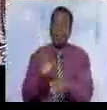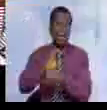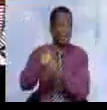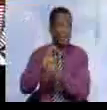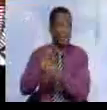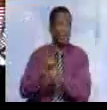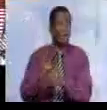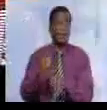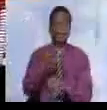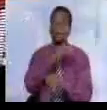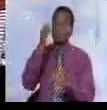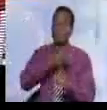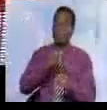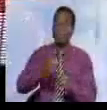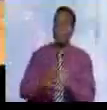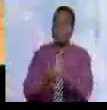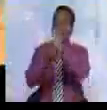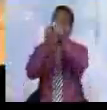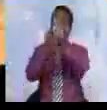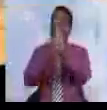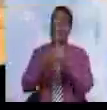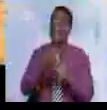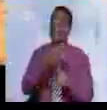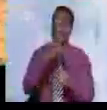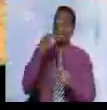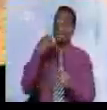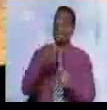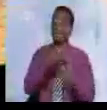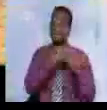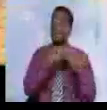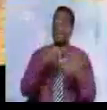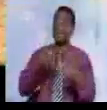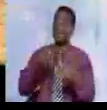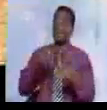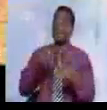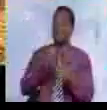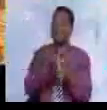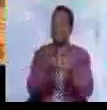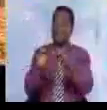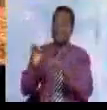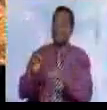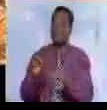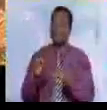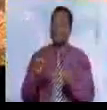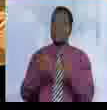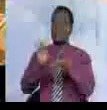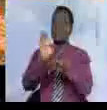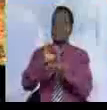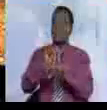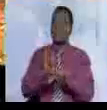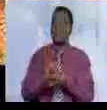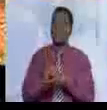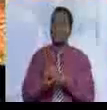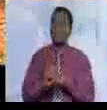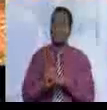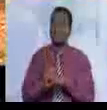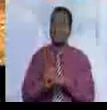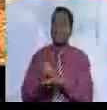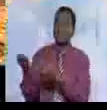de bénéficier des appuis de la structure en charge de la gestion de la filière café-cacao en Côte d'Ivoire.